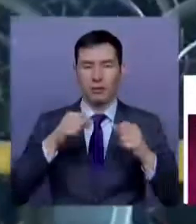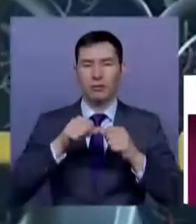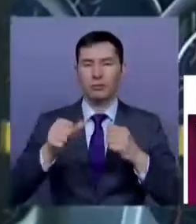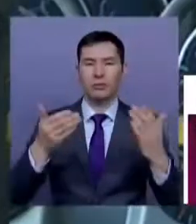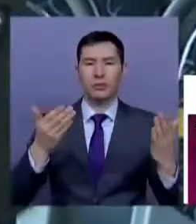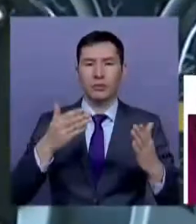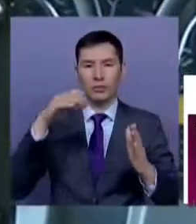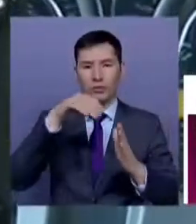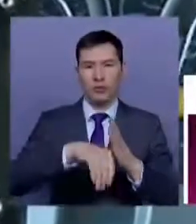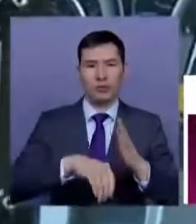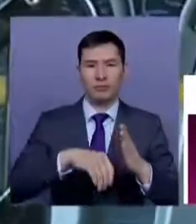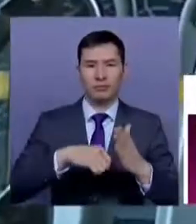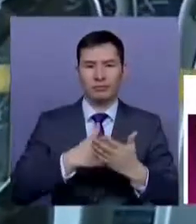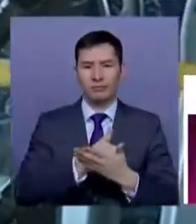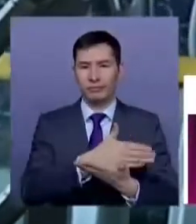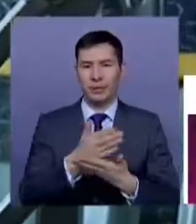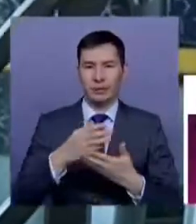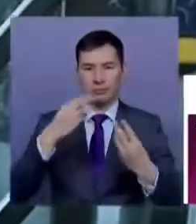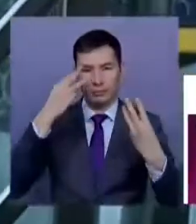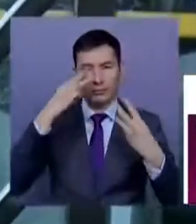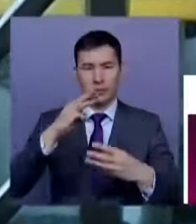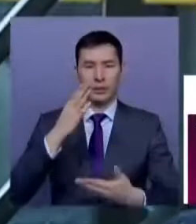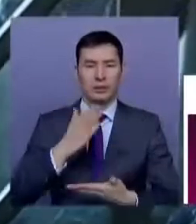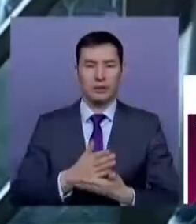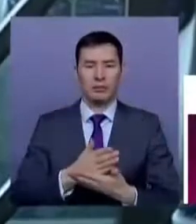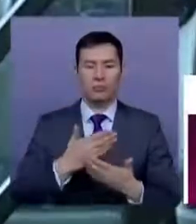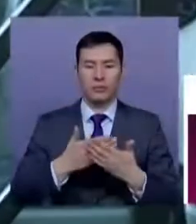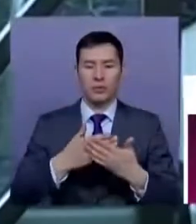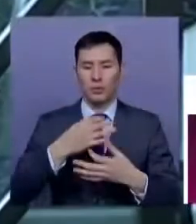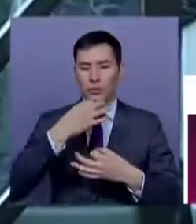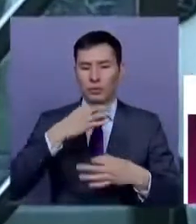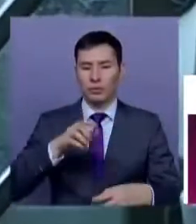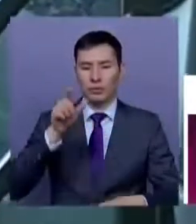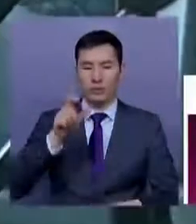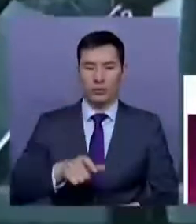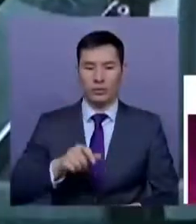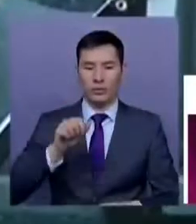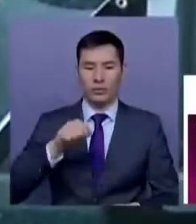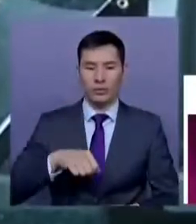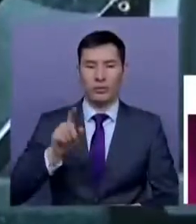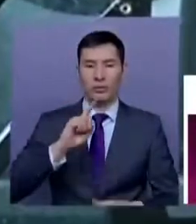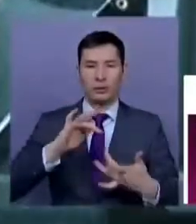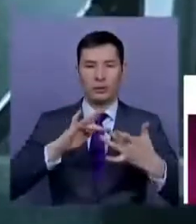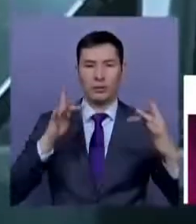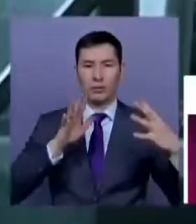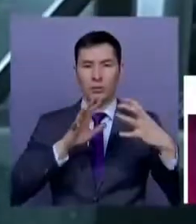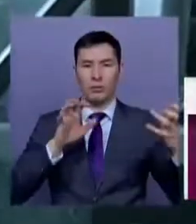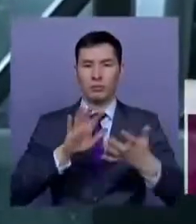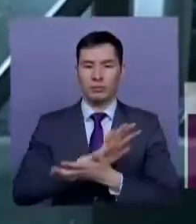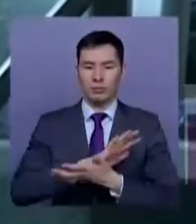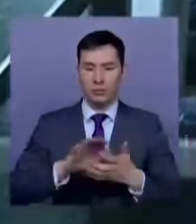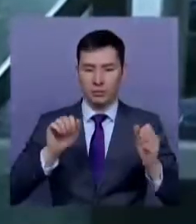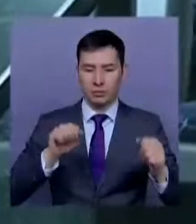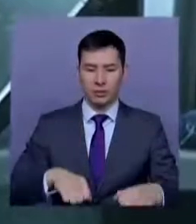мұнда барлығы заманауи технологиялармен жабдықталған. Атап айтқанда кез келген жолаушы мұнда Wi-Fi-ға тегін қосылып,